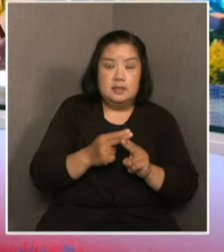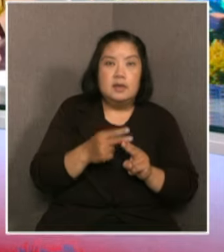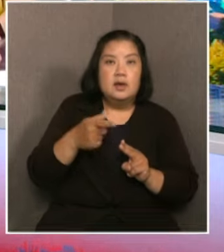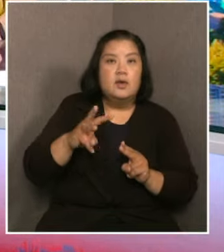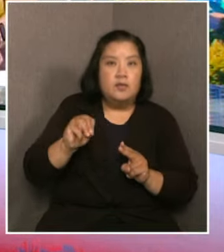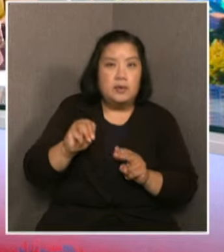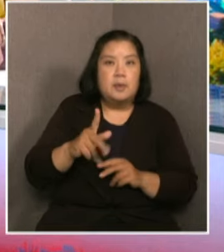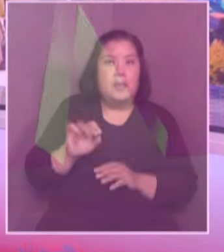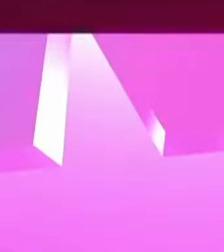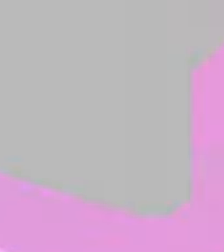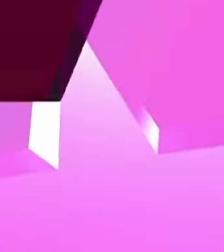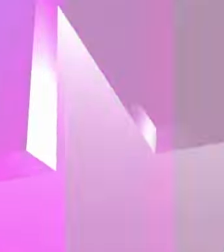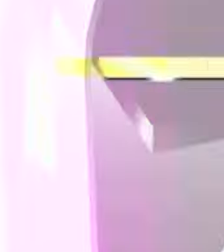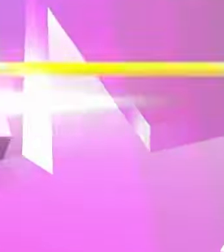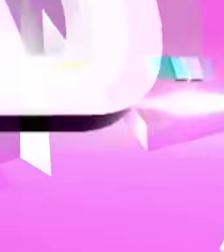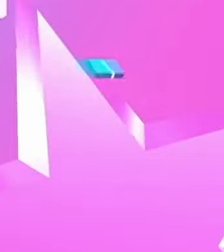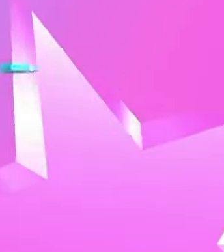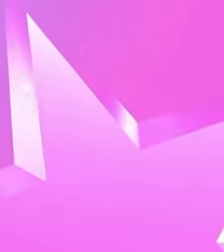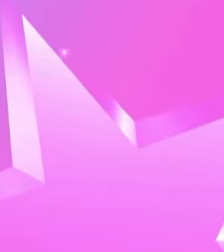ะ